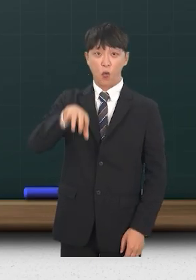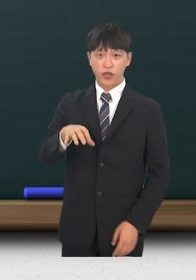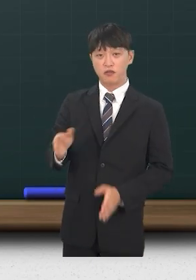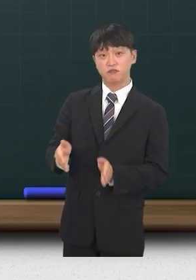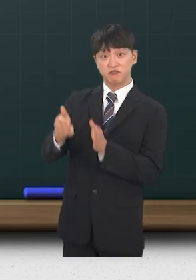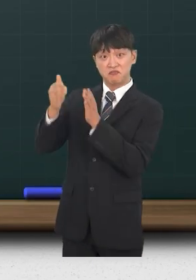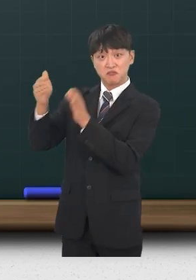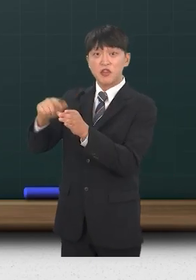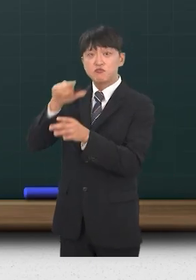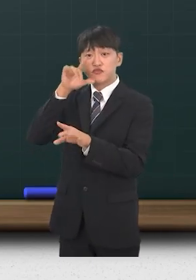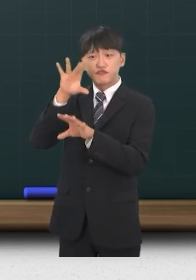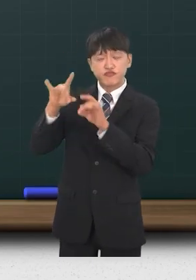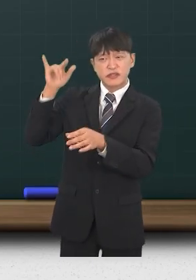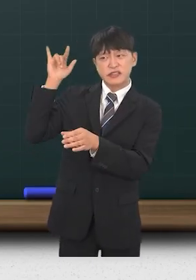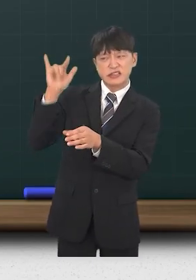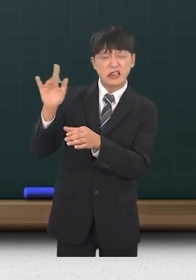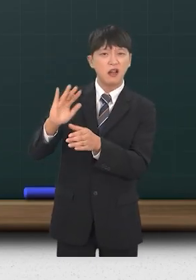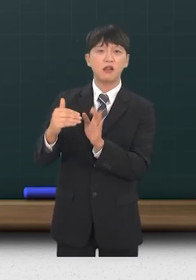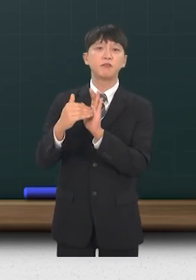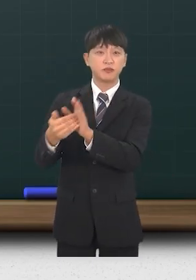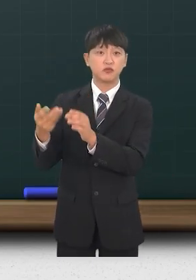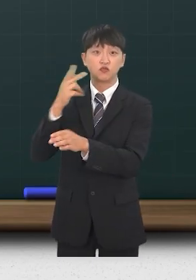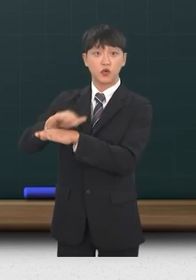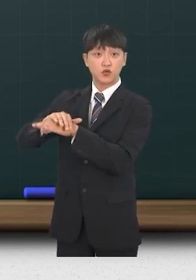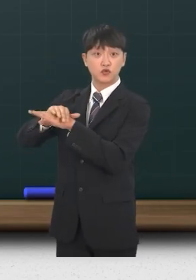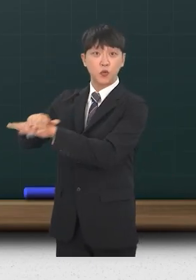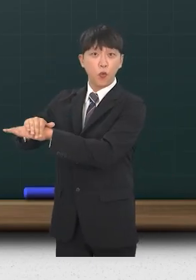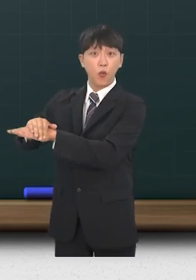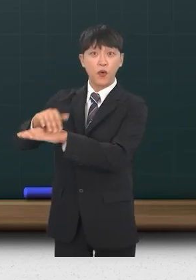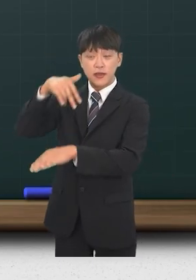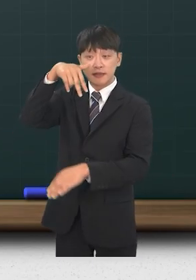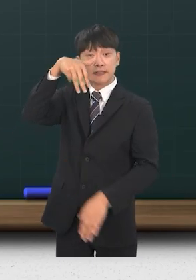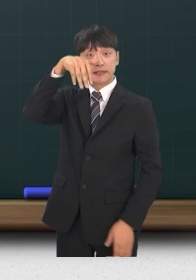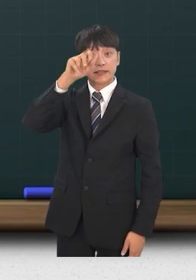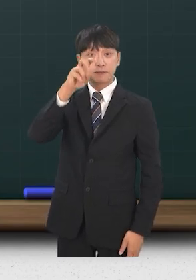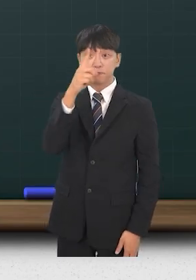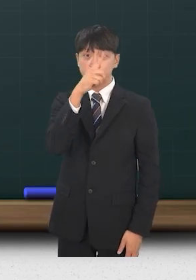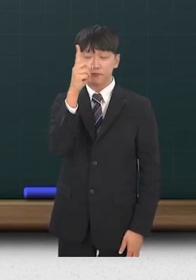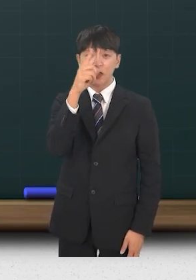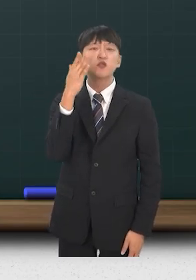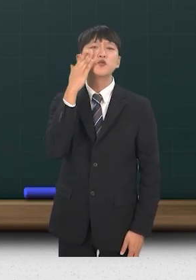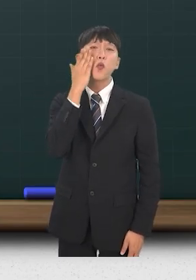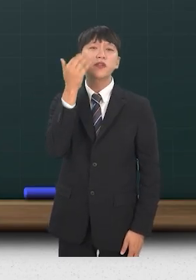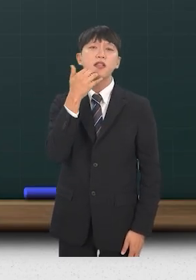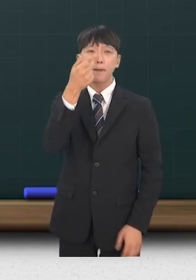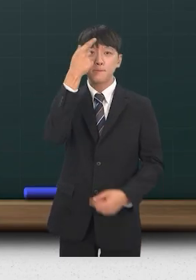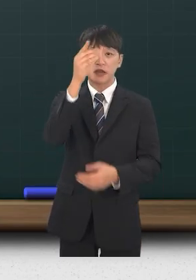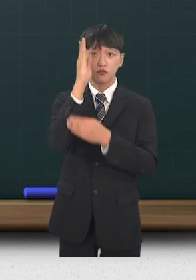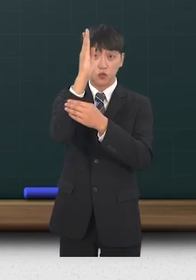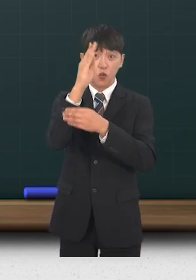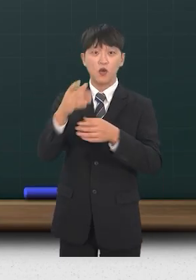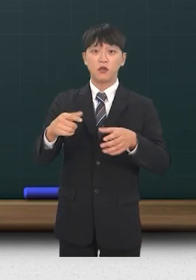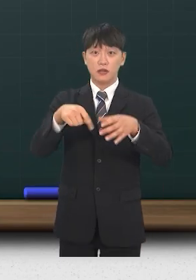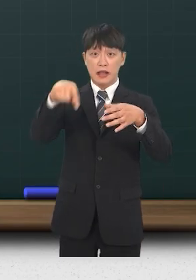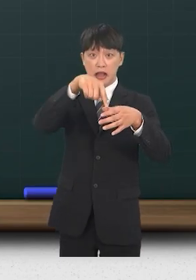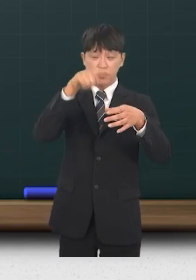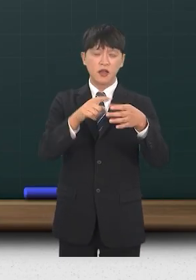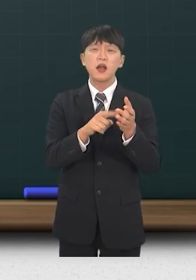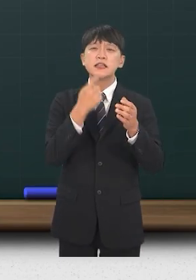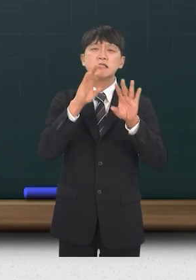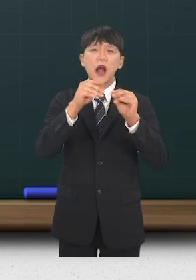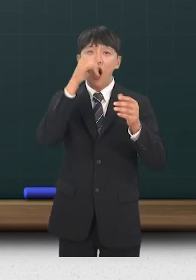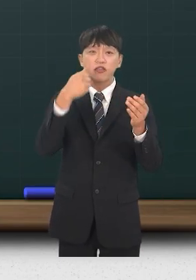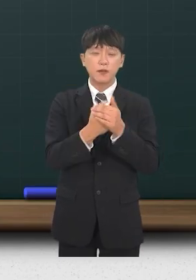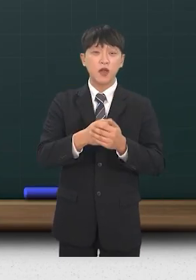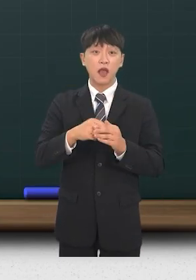목록을 작성해봅니다. 체크! 소화기는 평소에 이렇게 관리하세요. 동행에 지장을 주지 않는 곳에 습기나